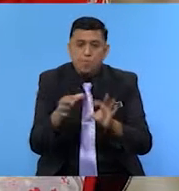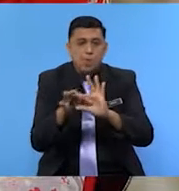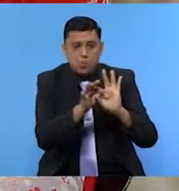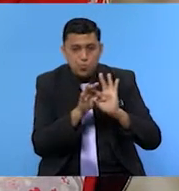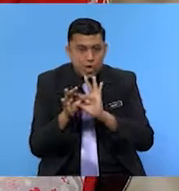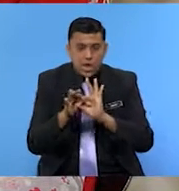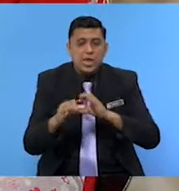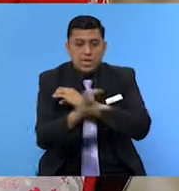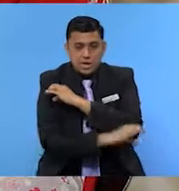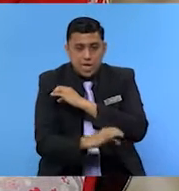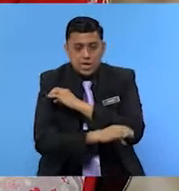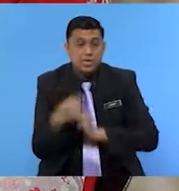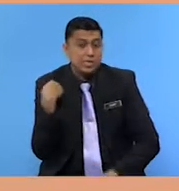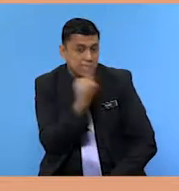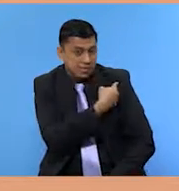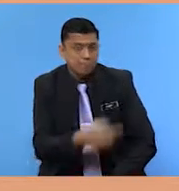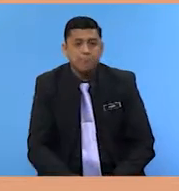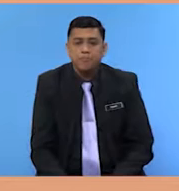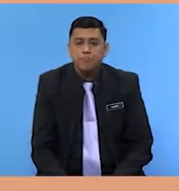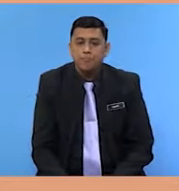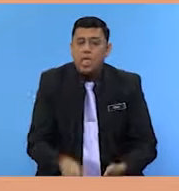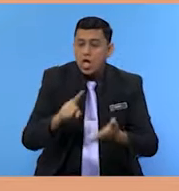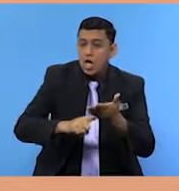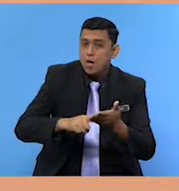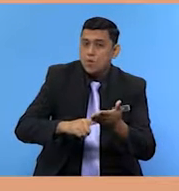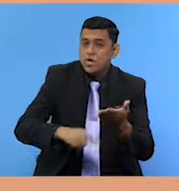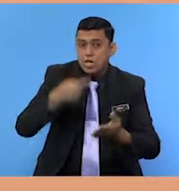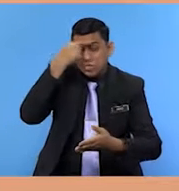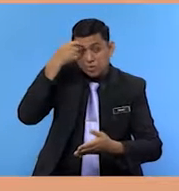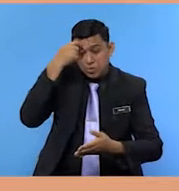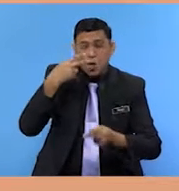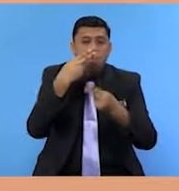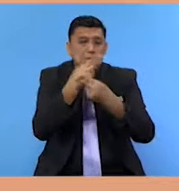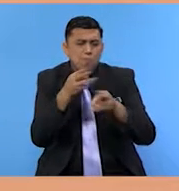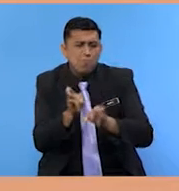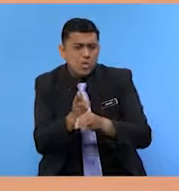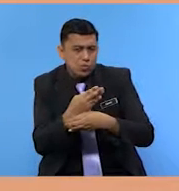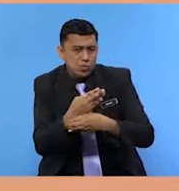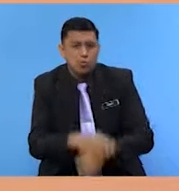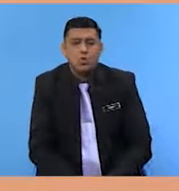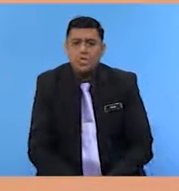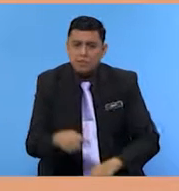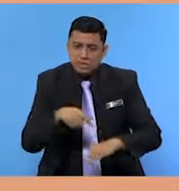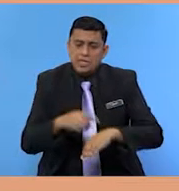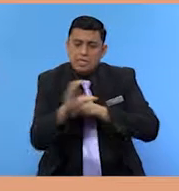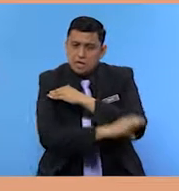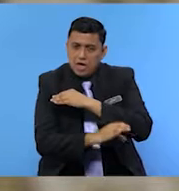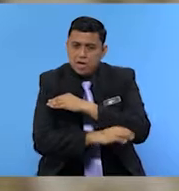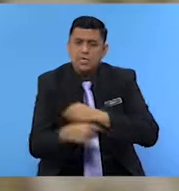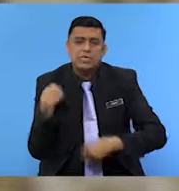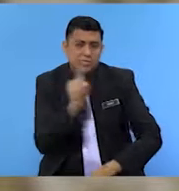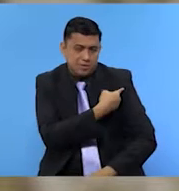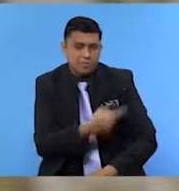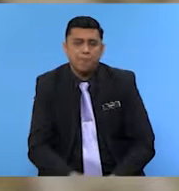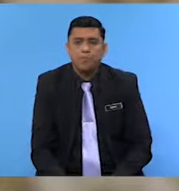kita. Jadi Cikgu Roslinda, apakah faktor-faktor yang menghalang pembentukan perpaduan di negara kita ini? Okay. Terima